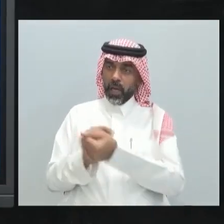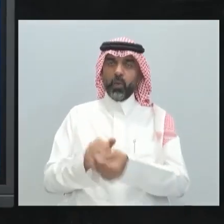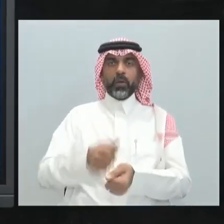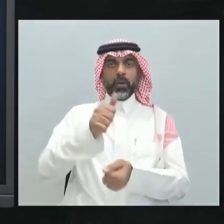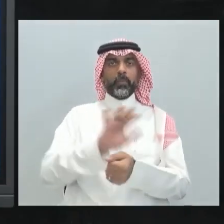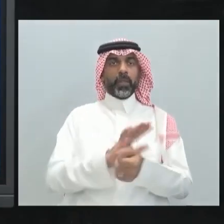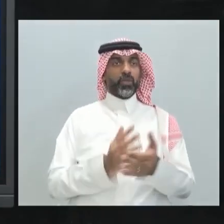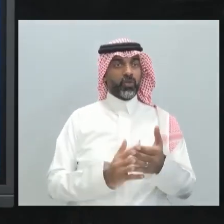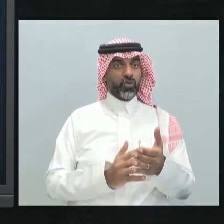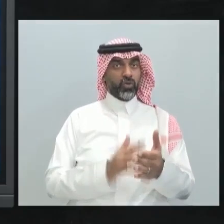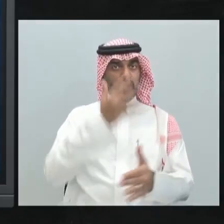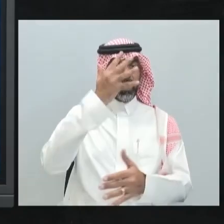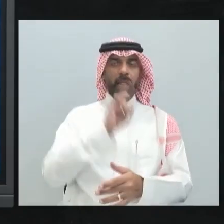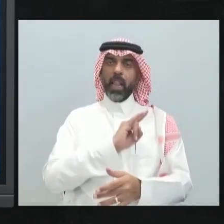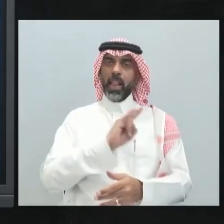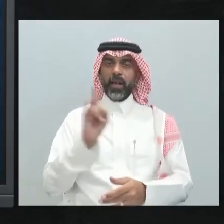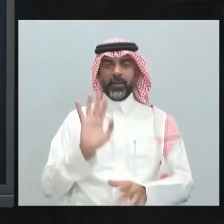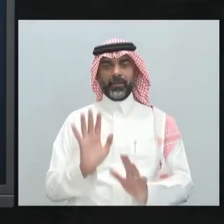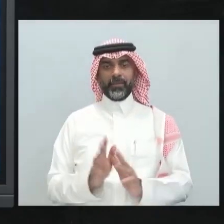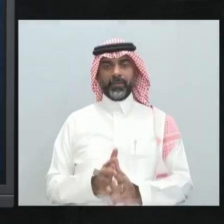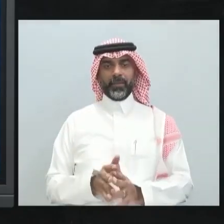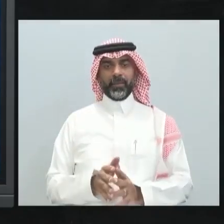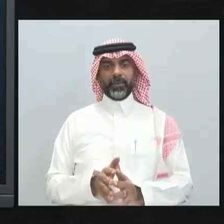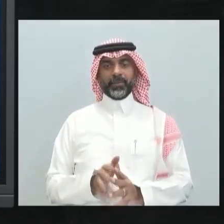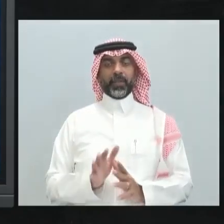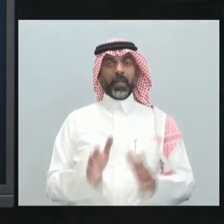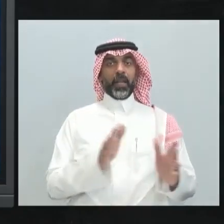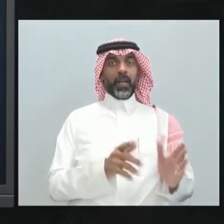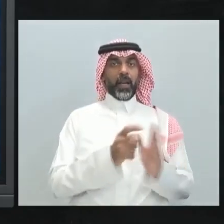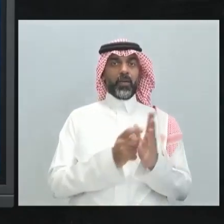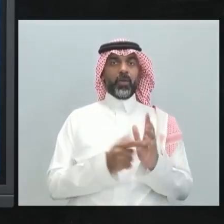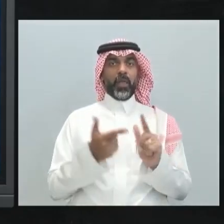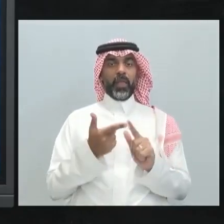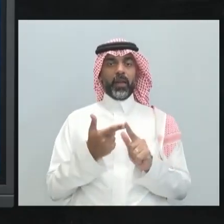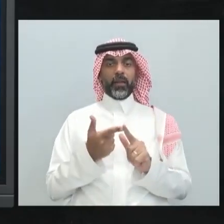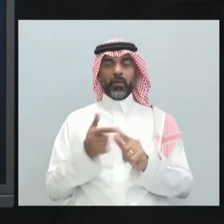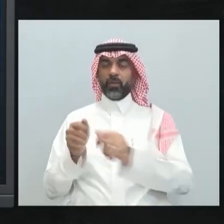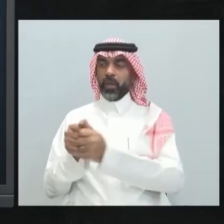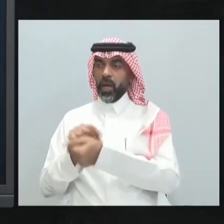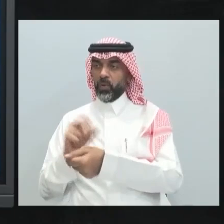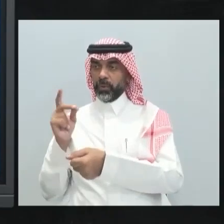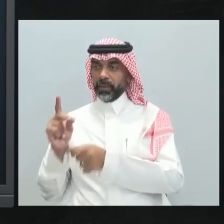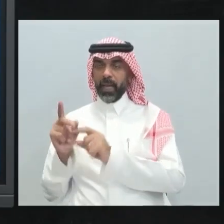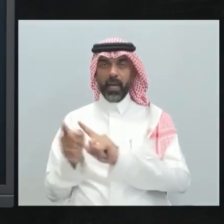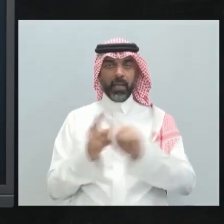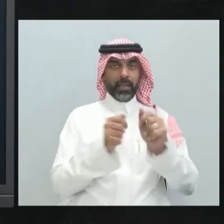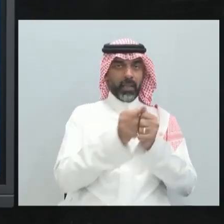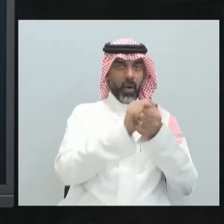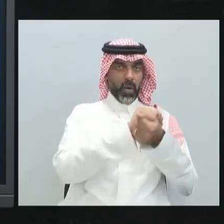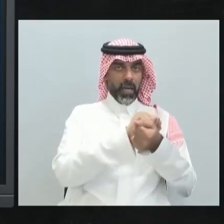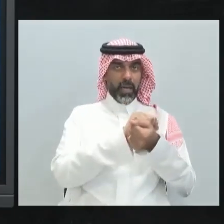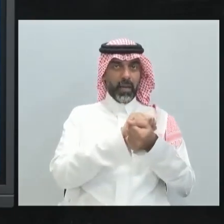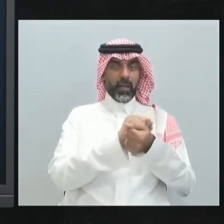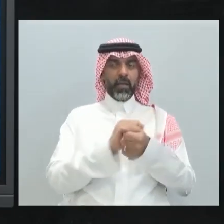الطاقه القانون الاخر هنا يتكلم بصيغه ثانيه انه عندما نحول الطاقه من شكل الى اخر سوف